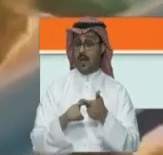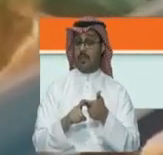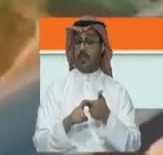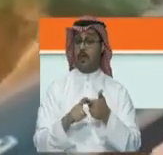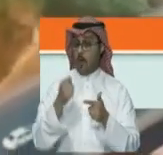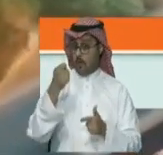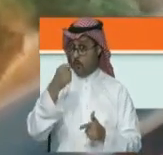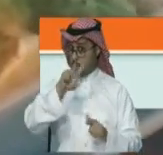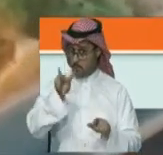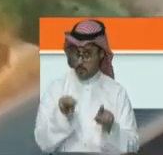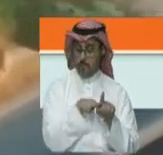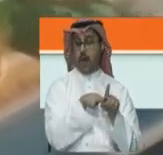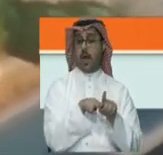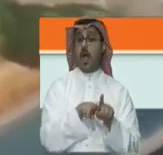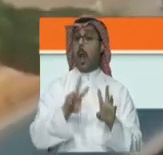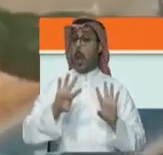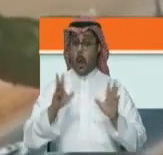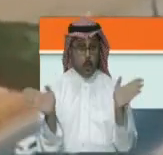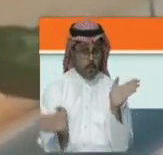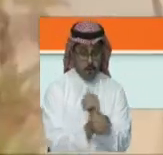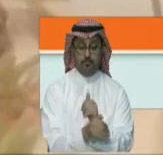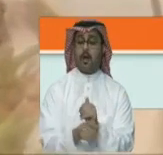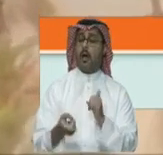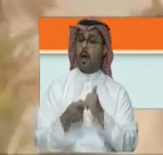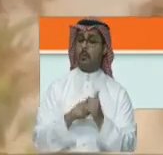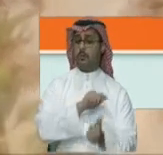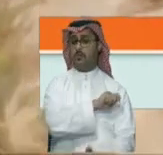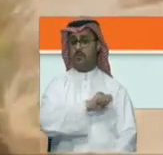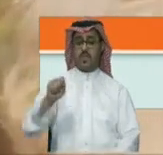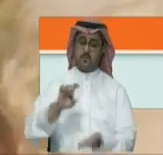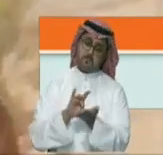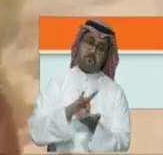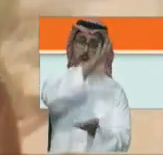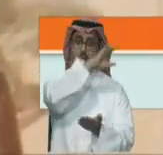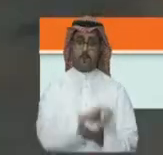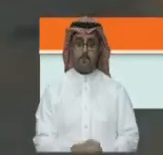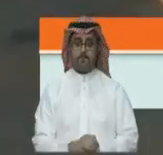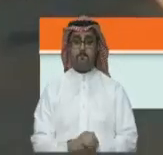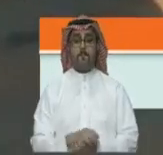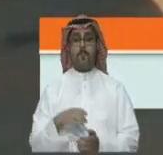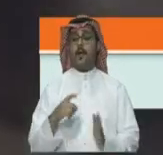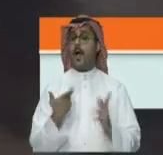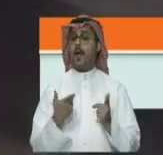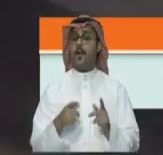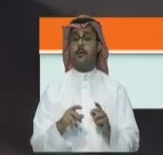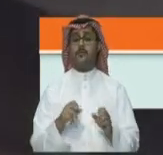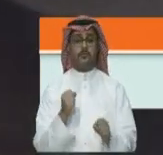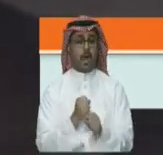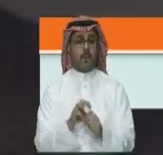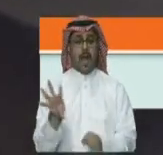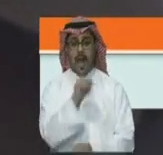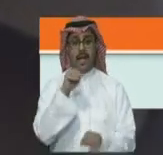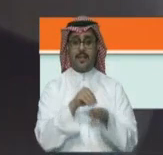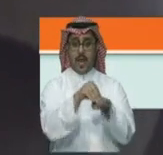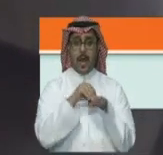المهلة، وذلك لتجنب إيقاف التراخيص أو إلغائها وفقا للائحة المنظمة للنشاط. واعتمدت هيئة